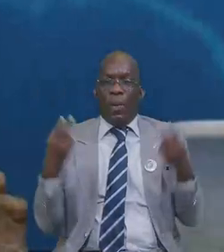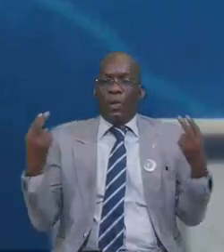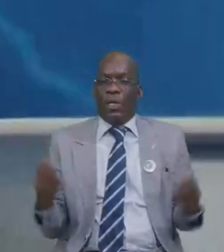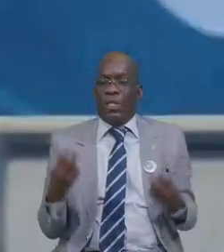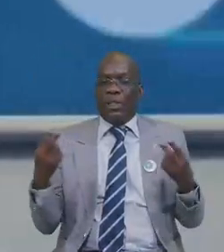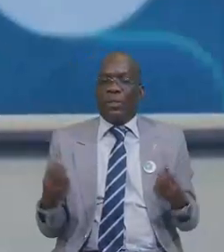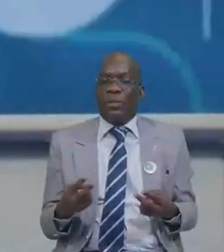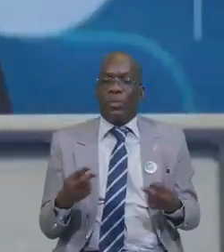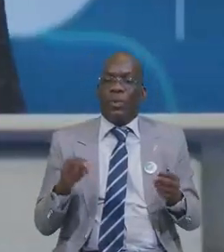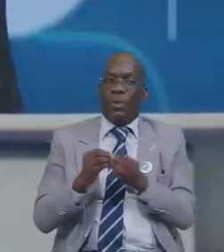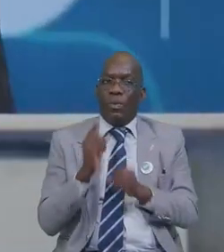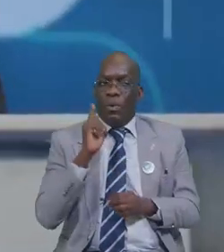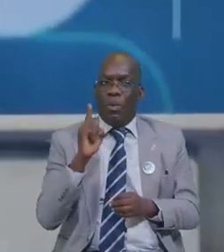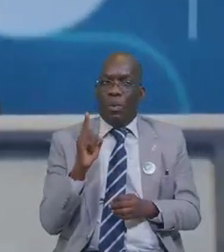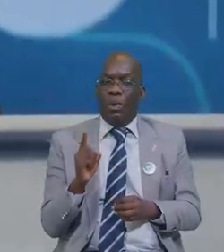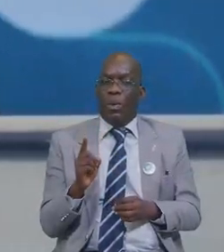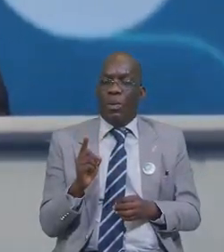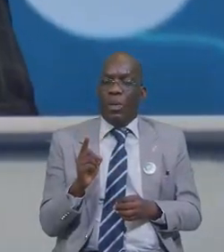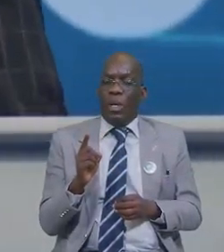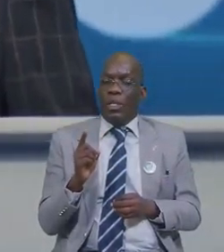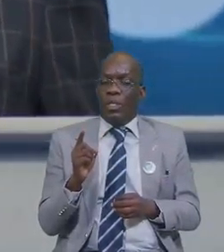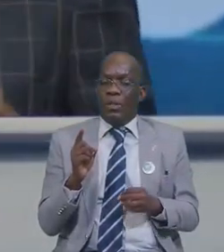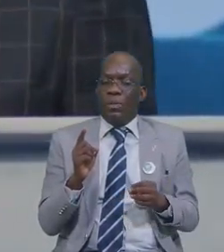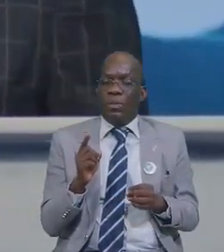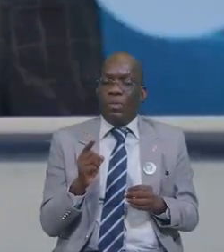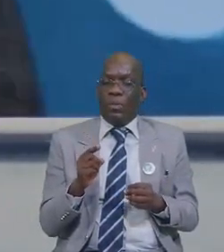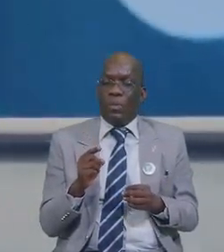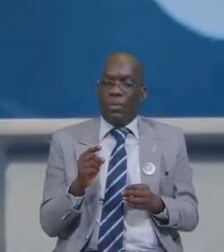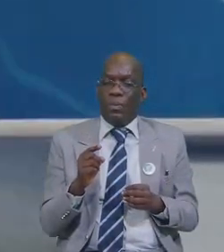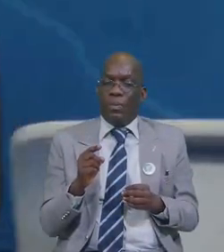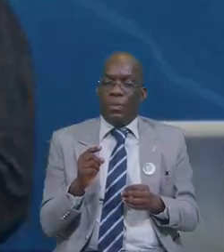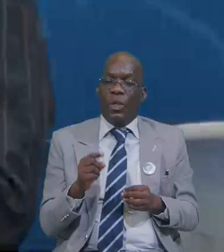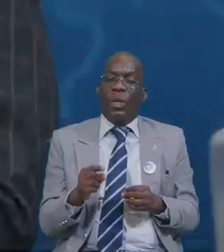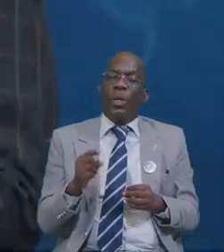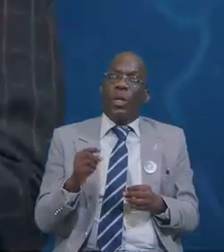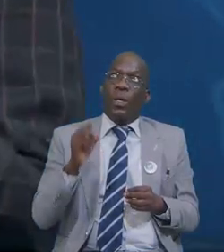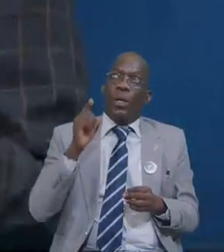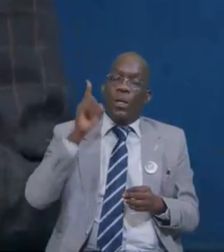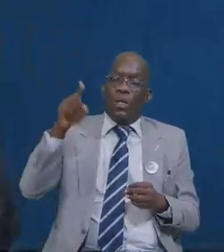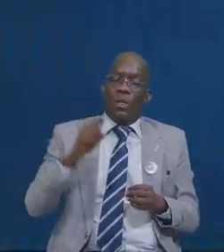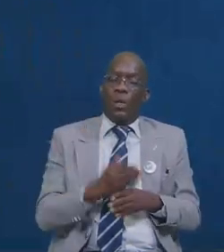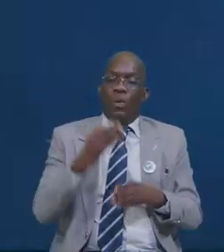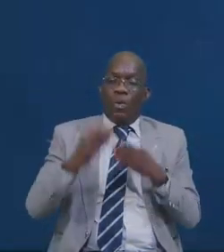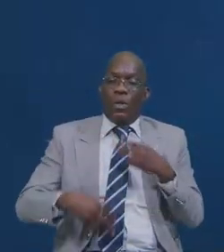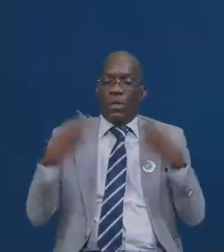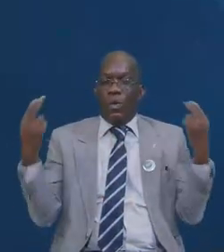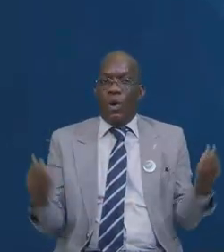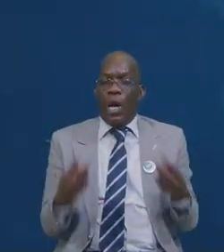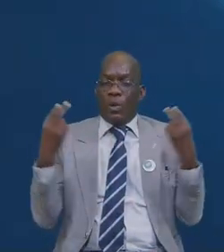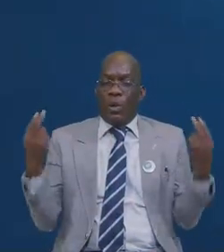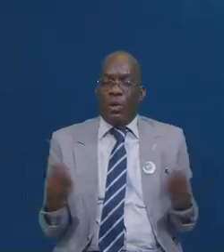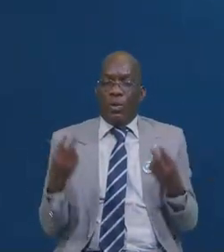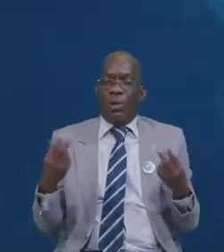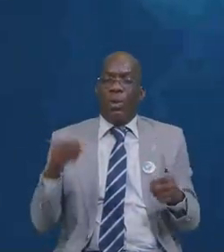qu'il nous a donnée. Voyons le premier point. Premier point donc, sa victoire holistique dans la